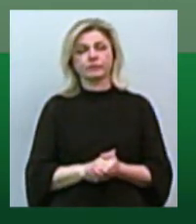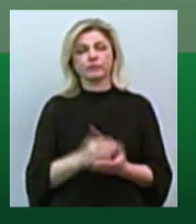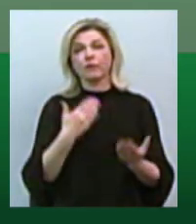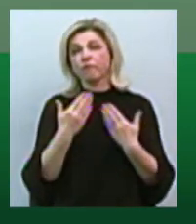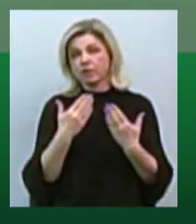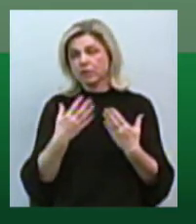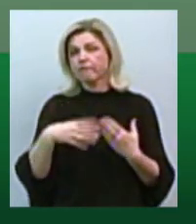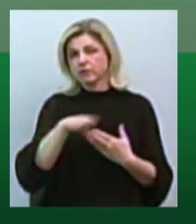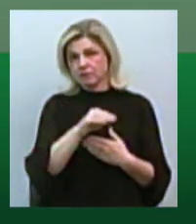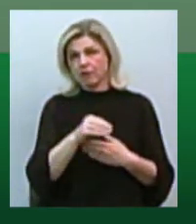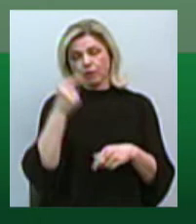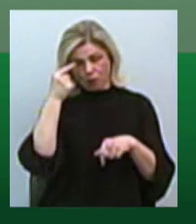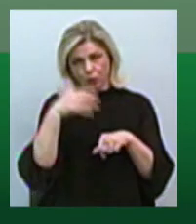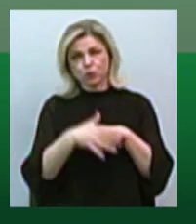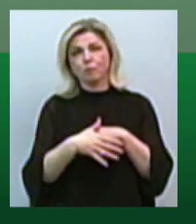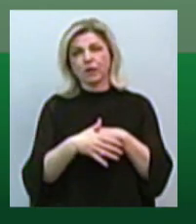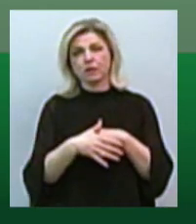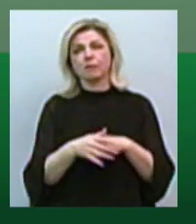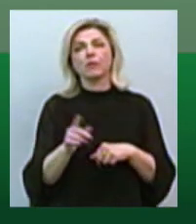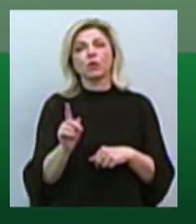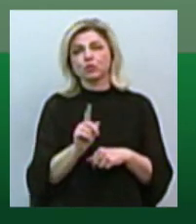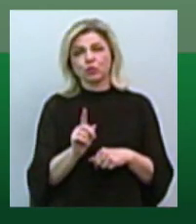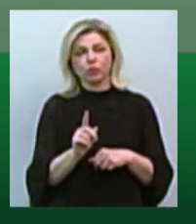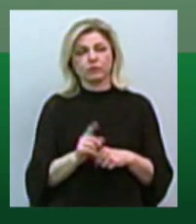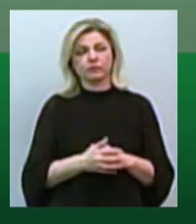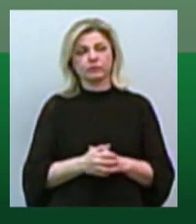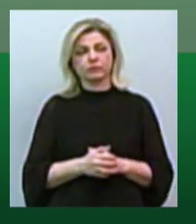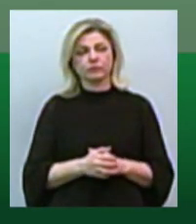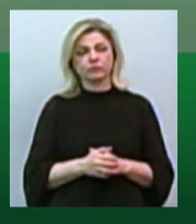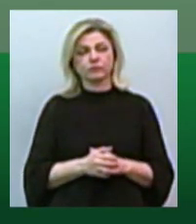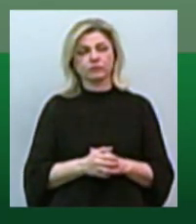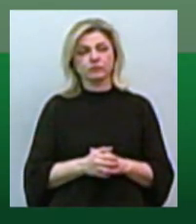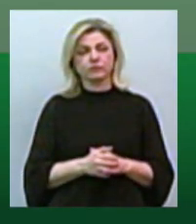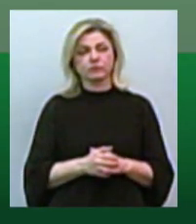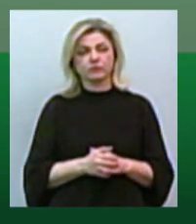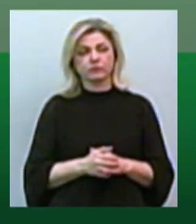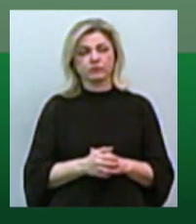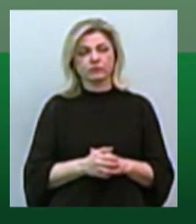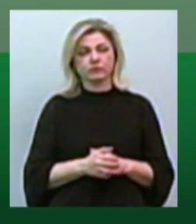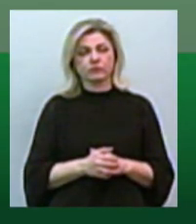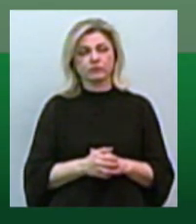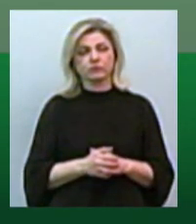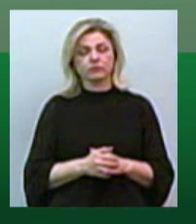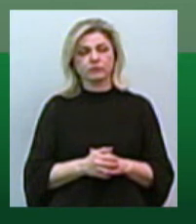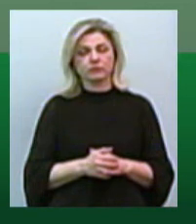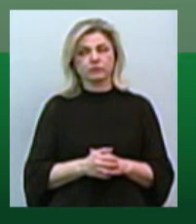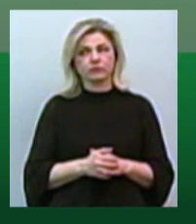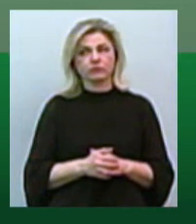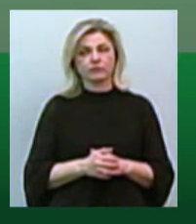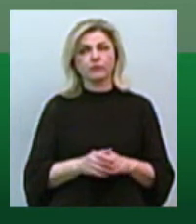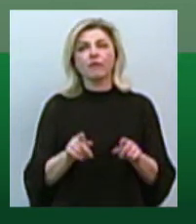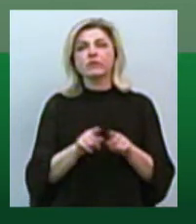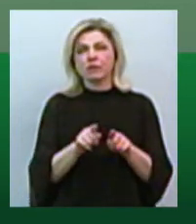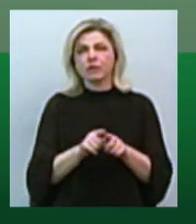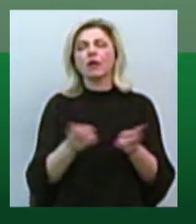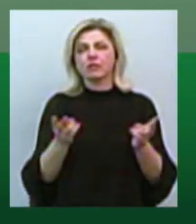з порозумінням, розуміючи те, що лучше все-таки виконувати розпорядження,